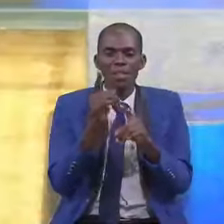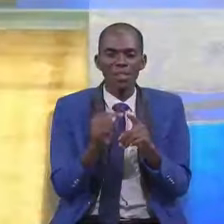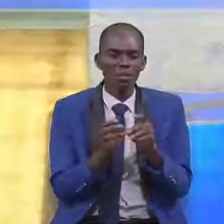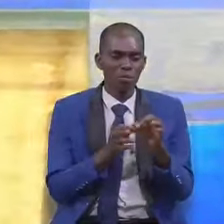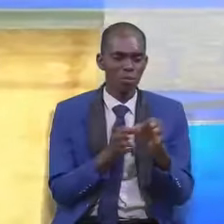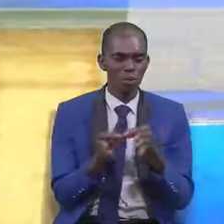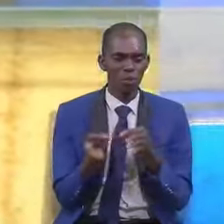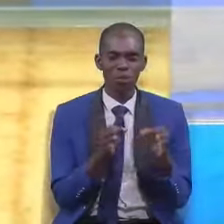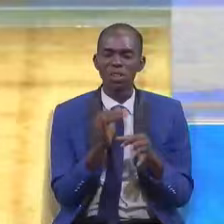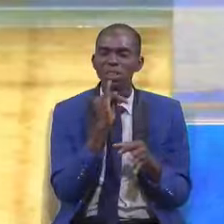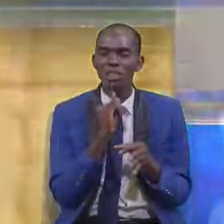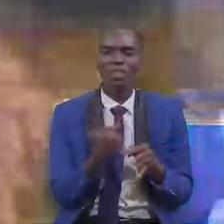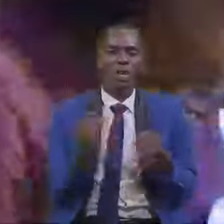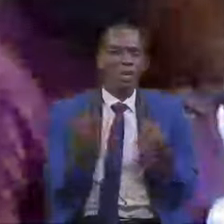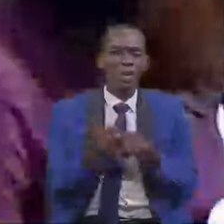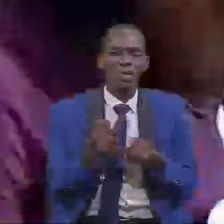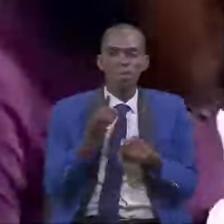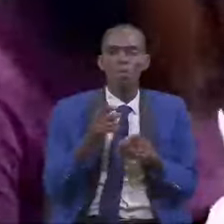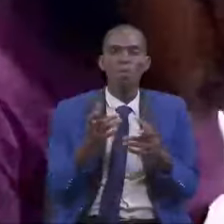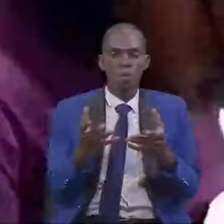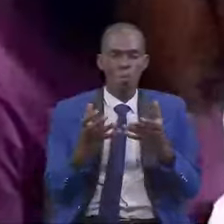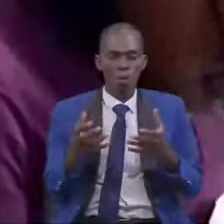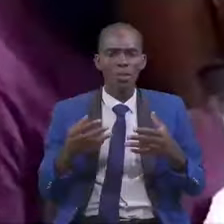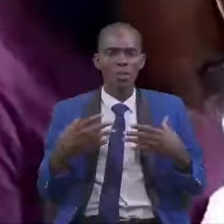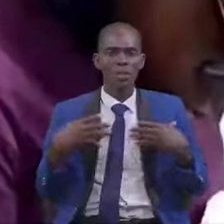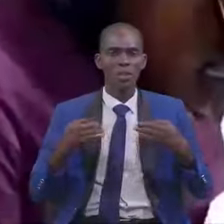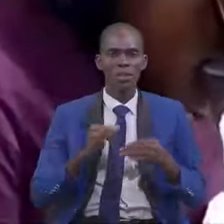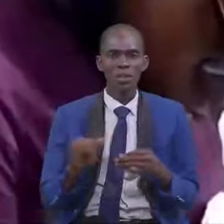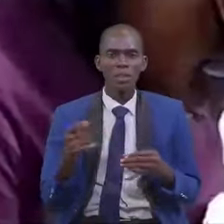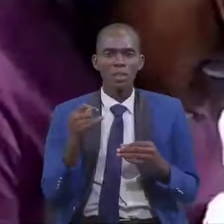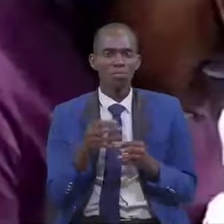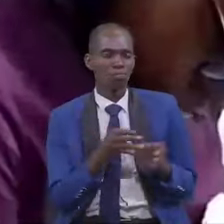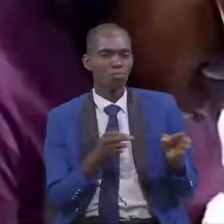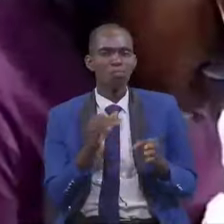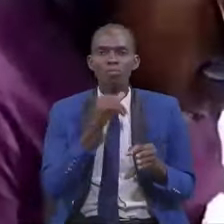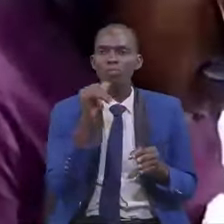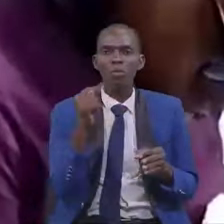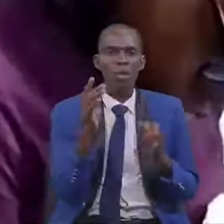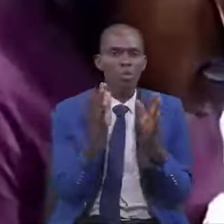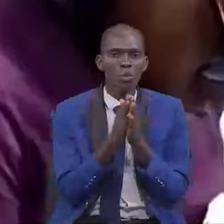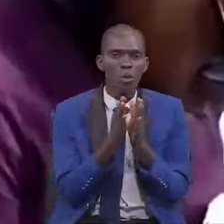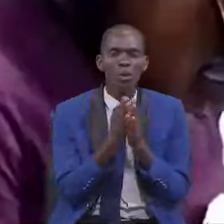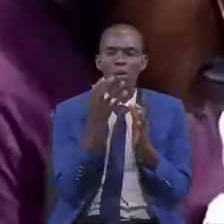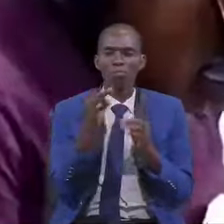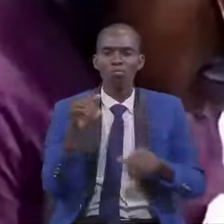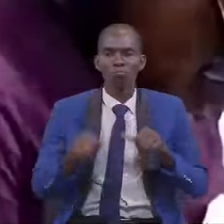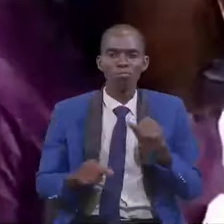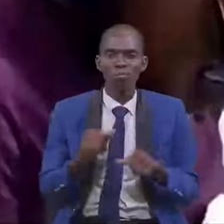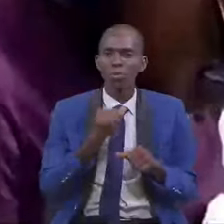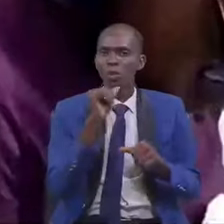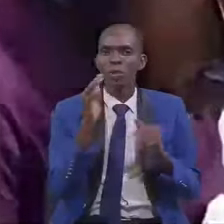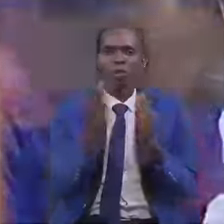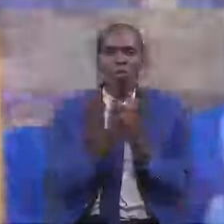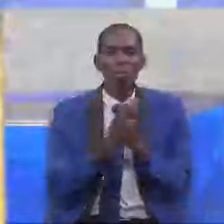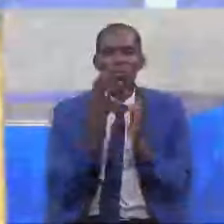voulez la guérison, la prescription, pas la prière de doute, pas la prière de regret, par